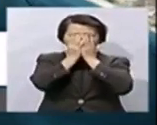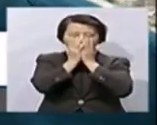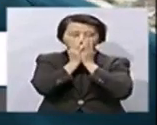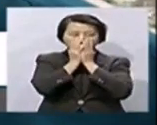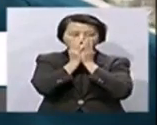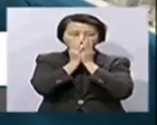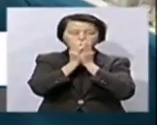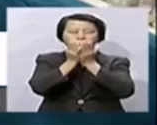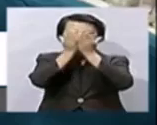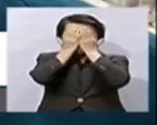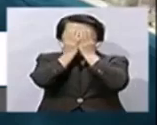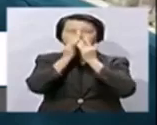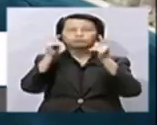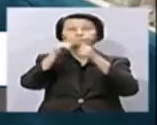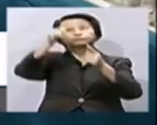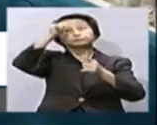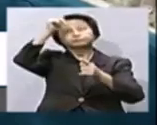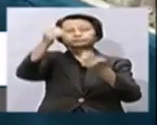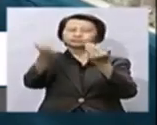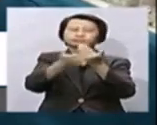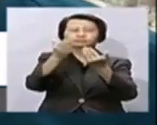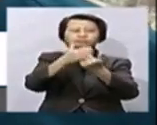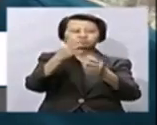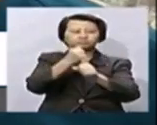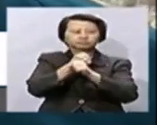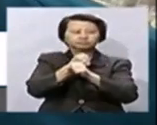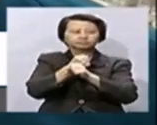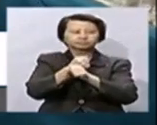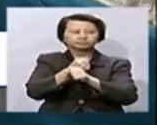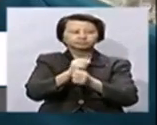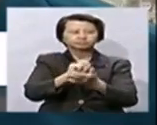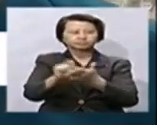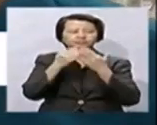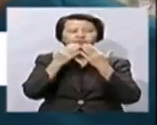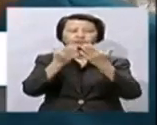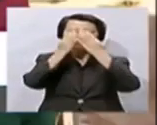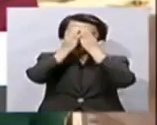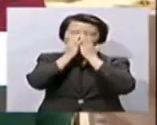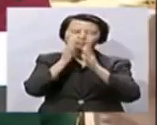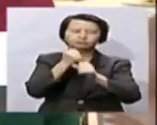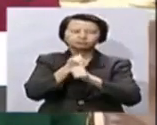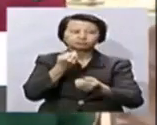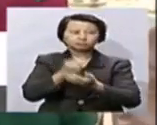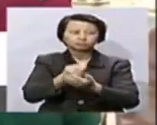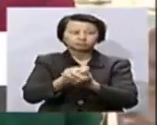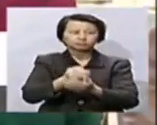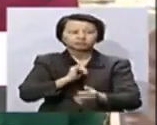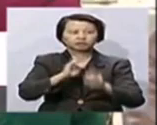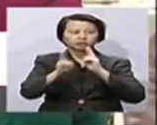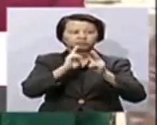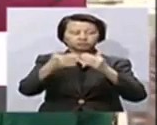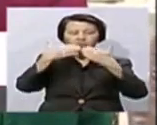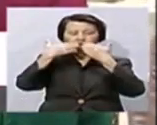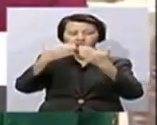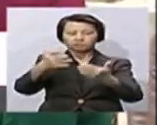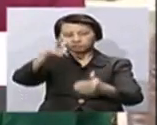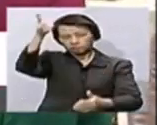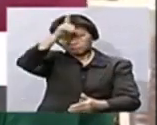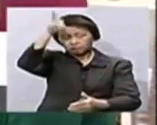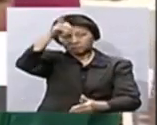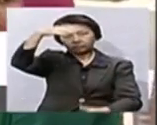Taala, dengan sangat mudah saya dapat pergi ke haji. Itu syukur alhamdulillah. Terlebih dahulu saya mengucapkan ribuan terima kasih kepada Kerajaan